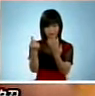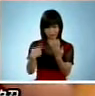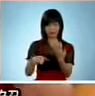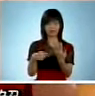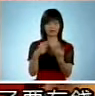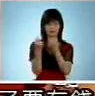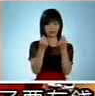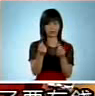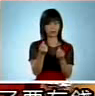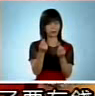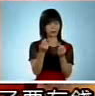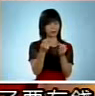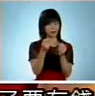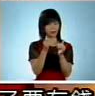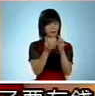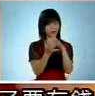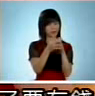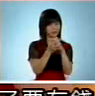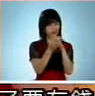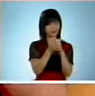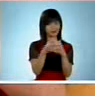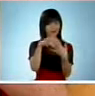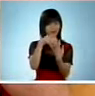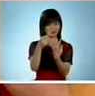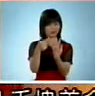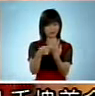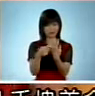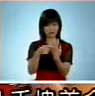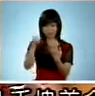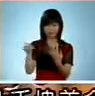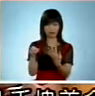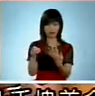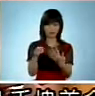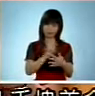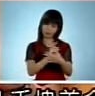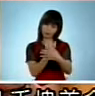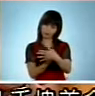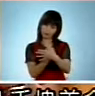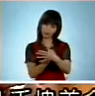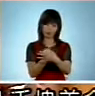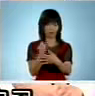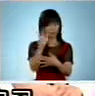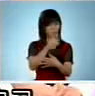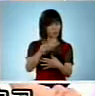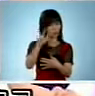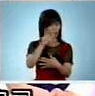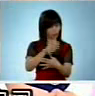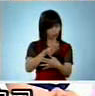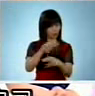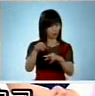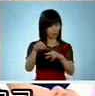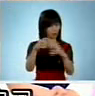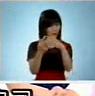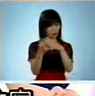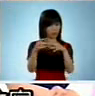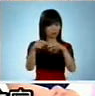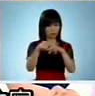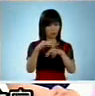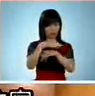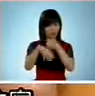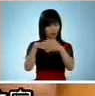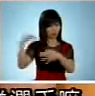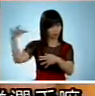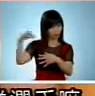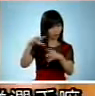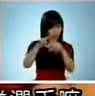据我的了解，像美国的选手为了要存钱啊，他一个人跟他们跟我说要存8000块美金。 哦、包括 对机票